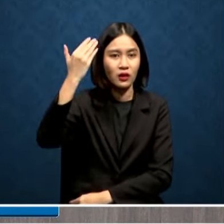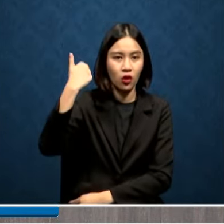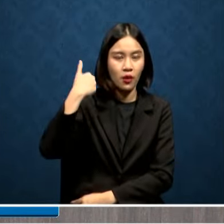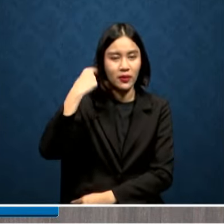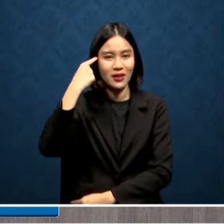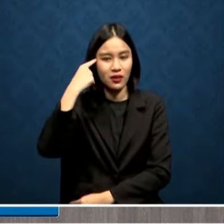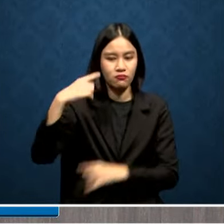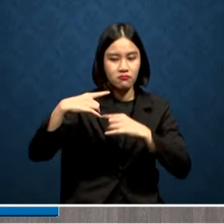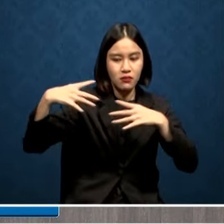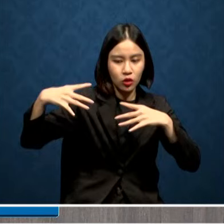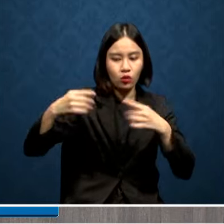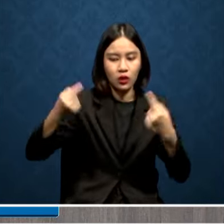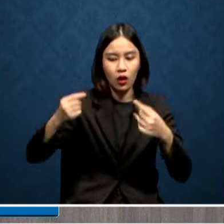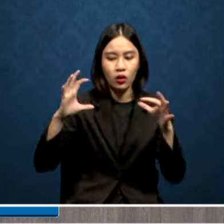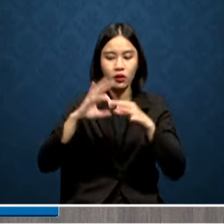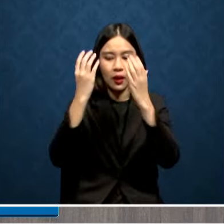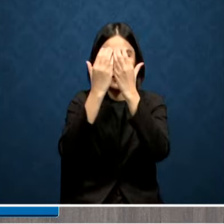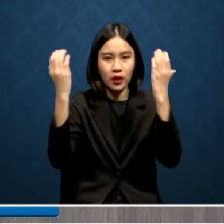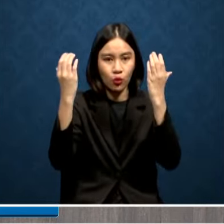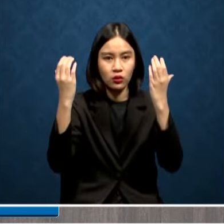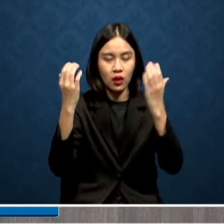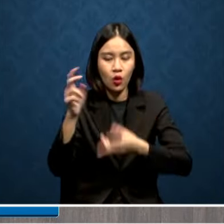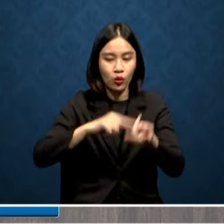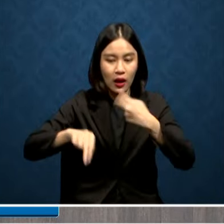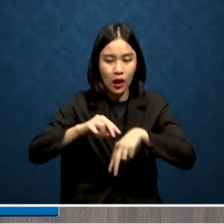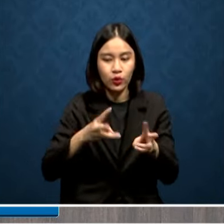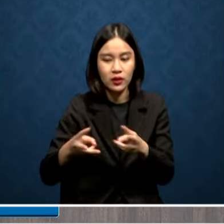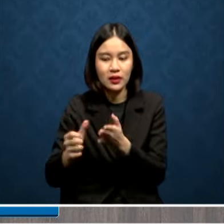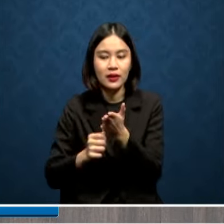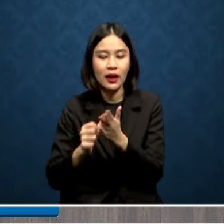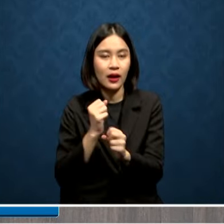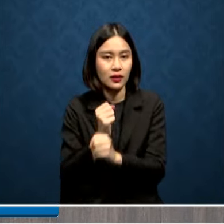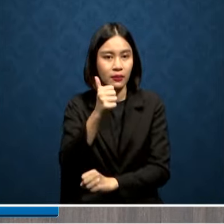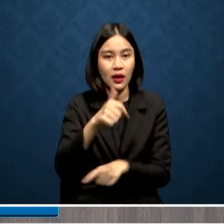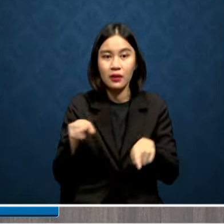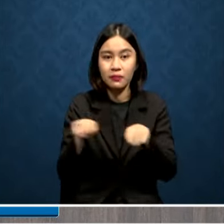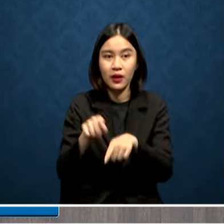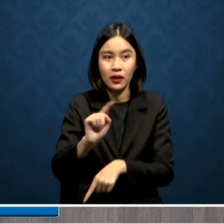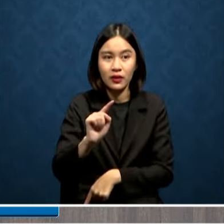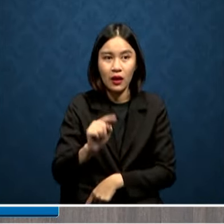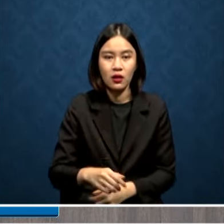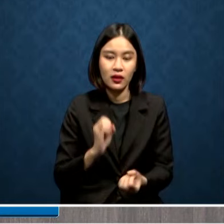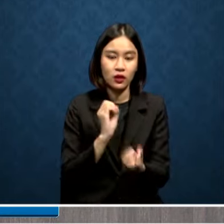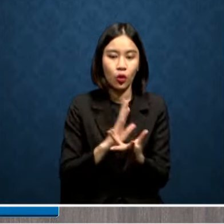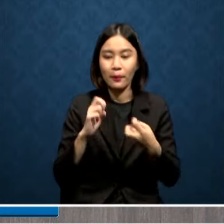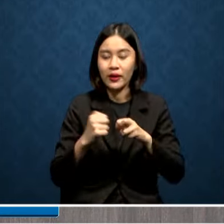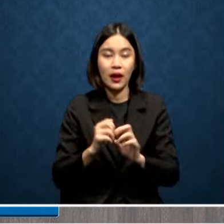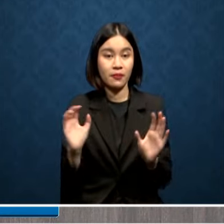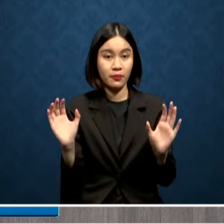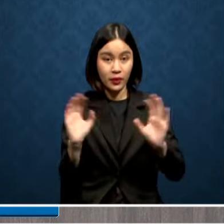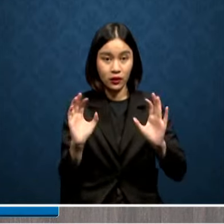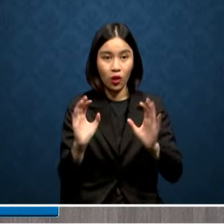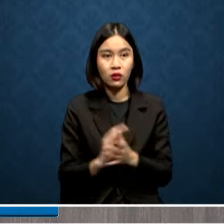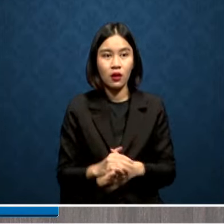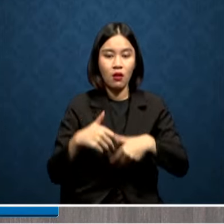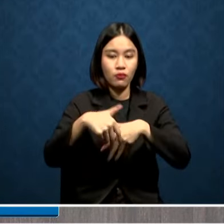ขัดแย้งเรื่องรัฐธรรมนูญจะต้องหาทางออกได้อย่างที่ว่าไม่ต้องเกิดวิกฤตไม่ต้องลง